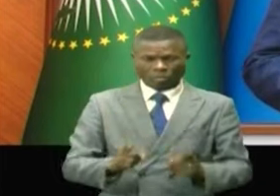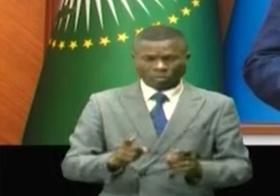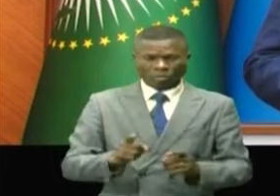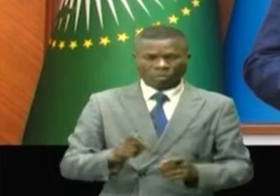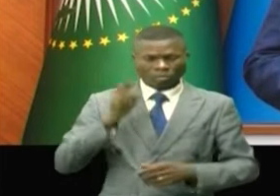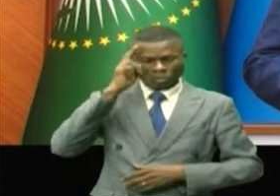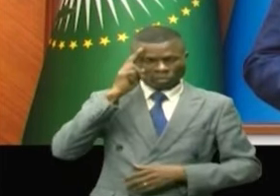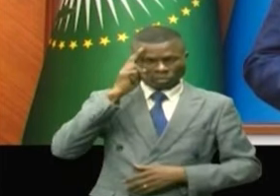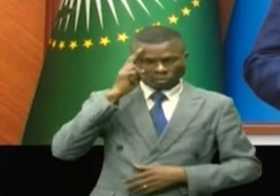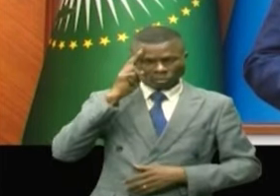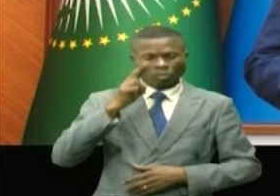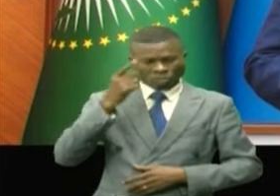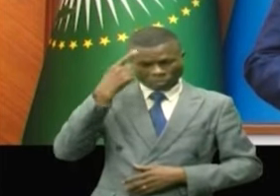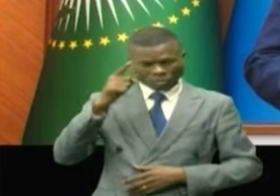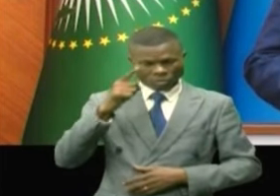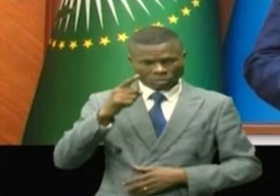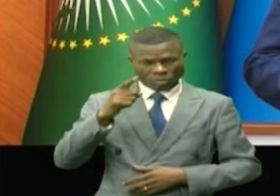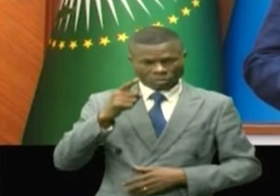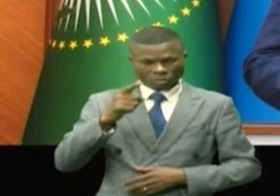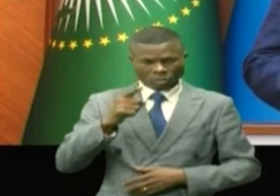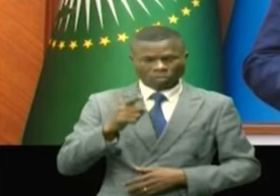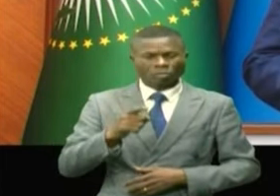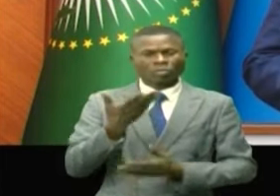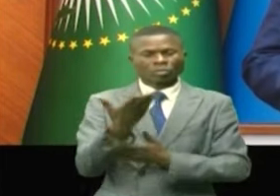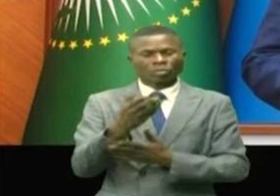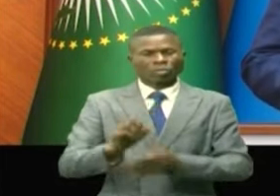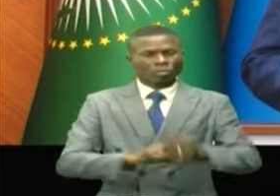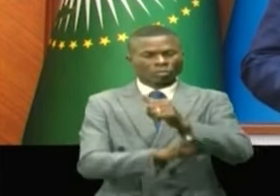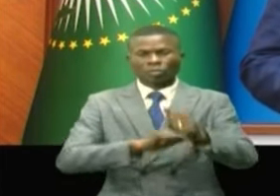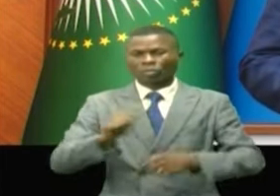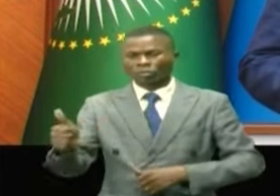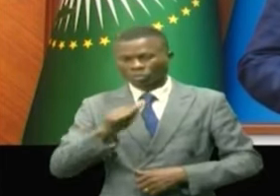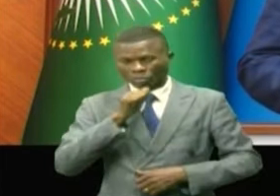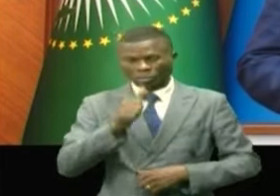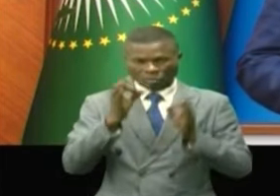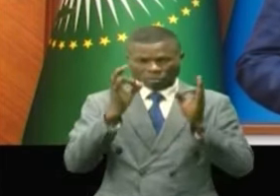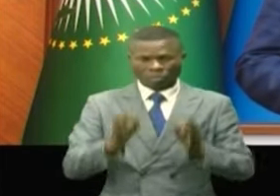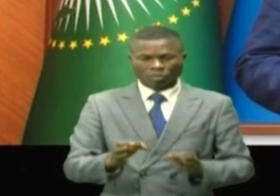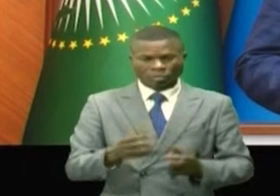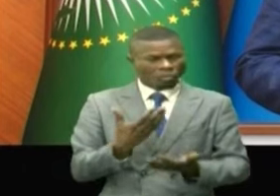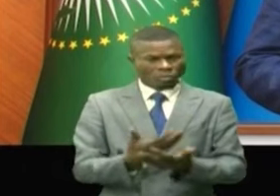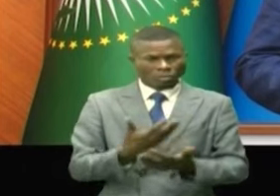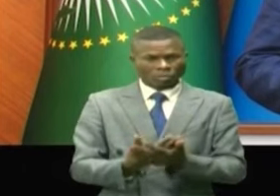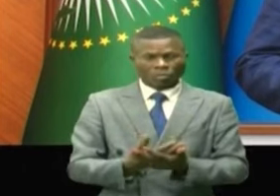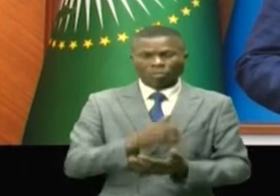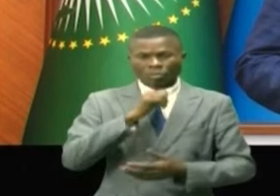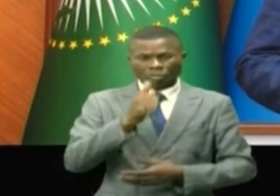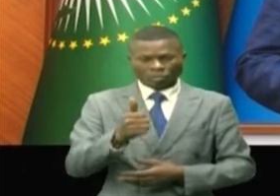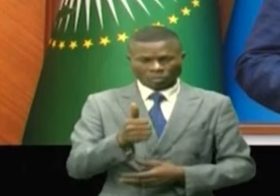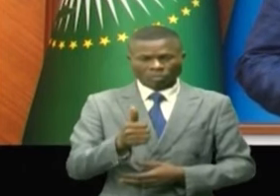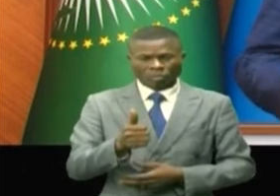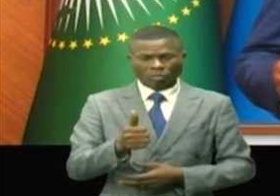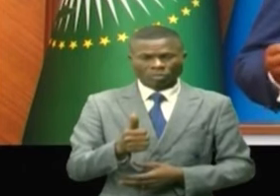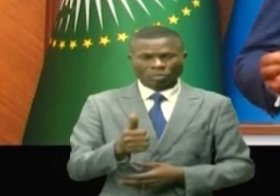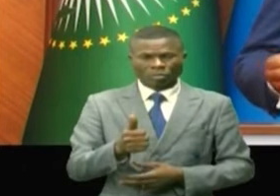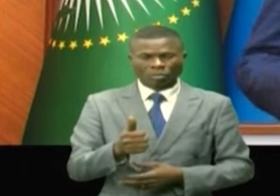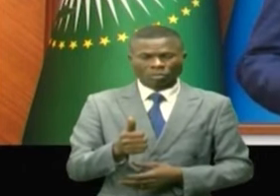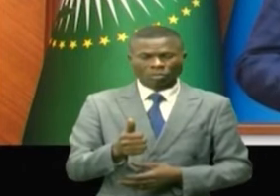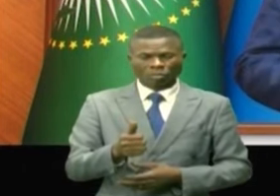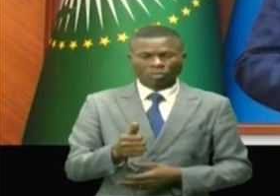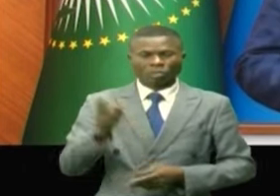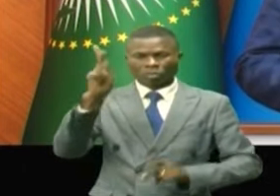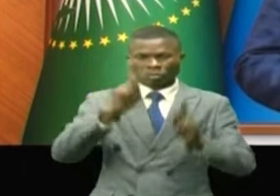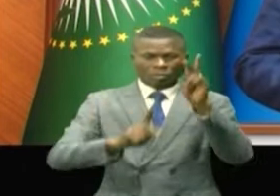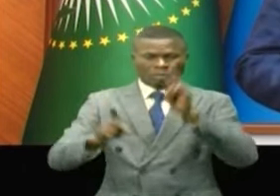résolution de conduire sans atermoimement funeste mais sans précipitation inconsidérée non plus les